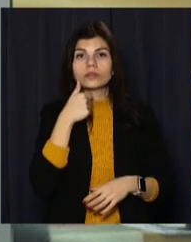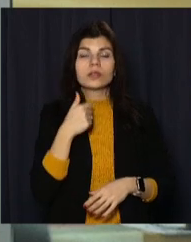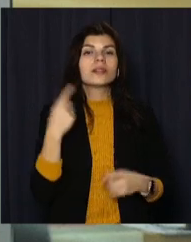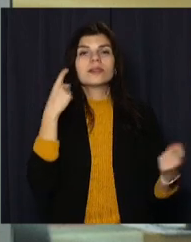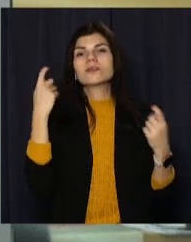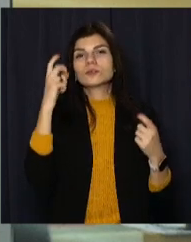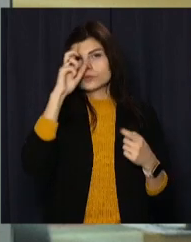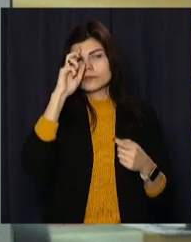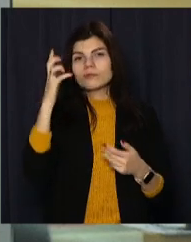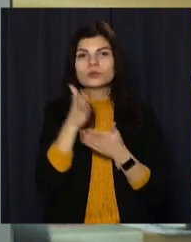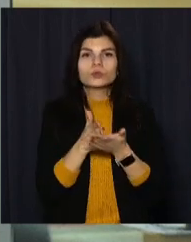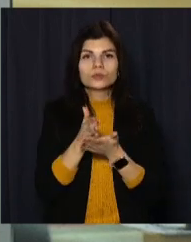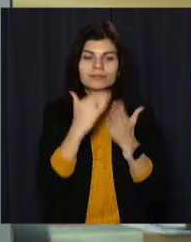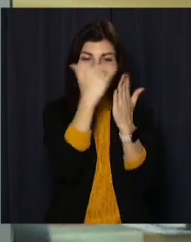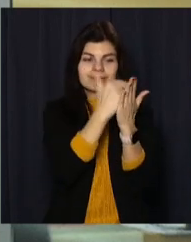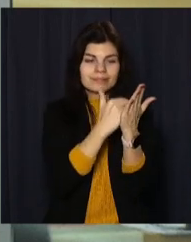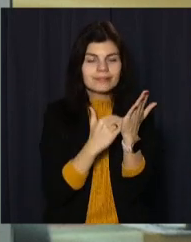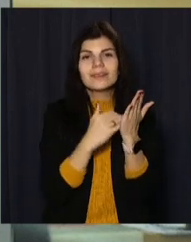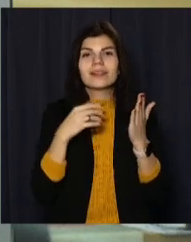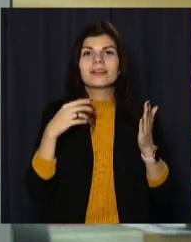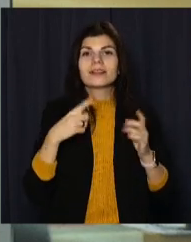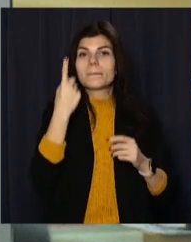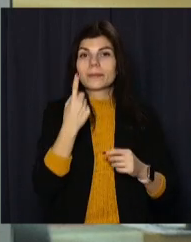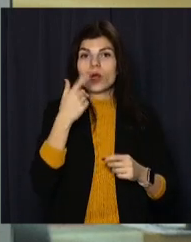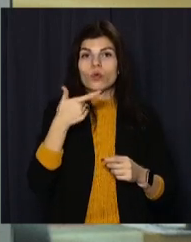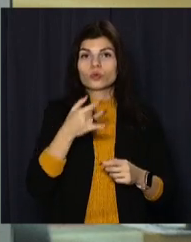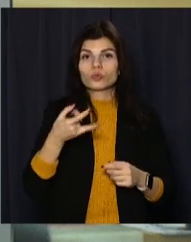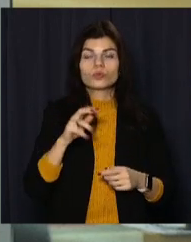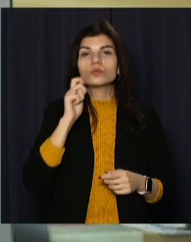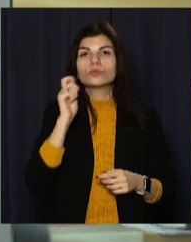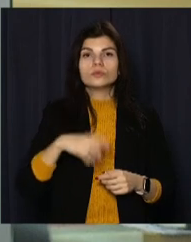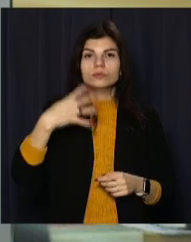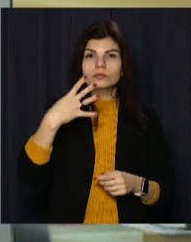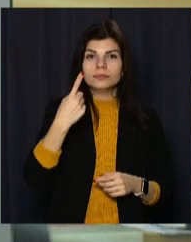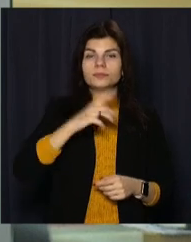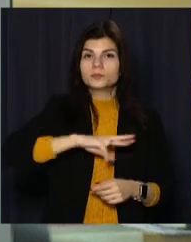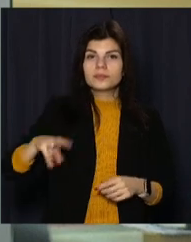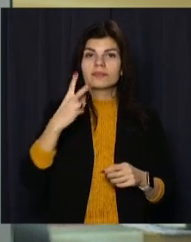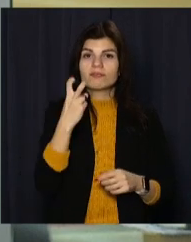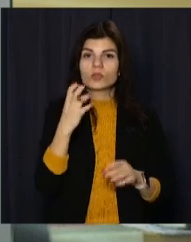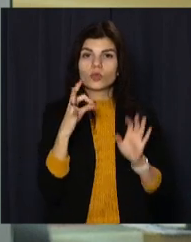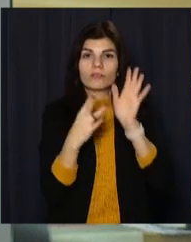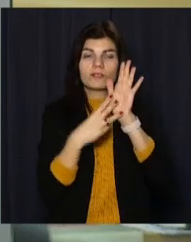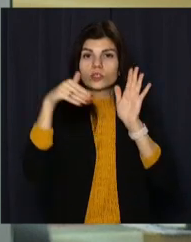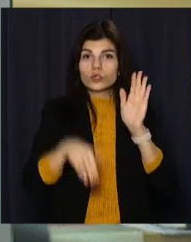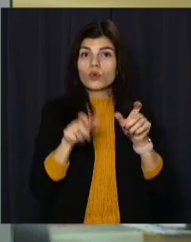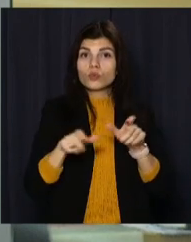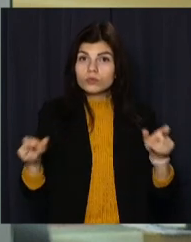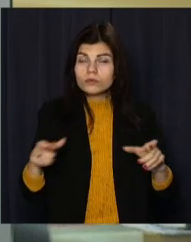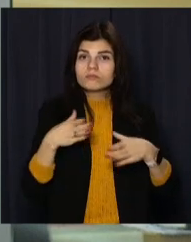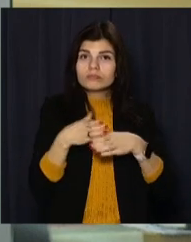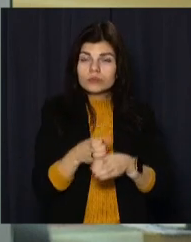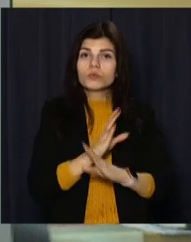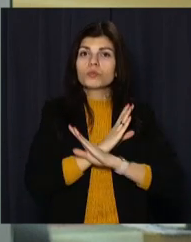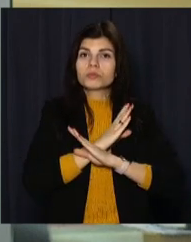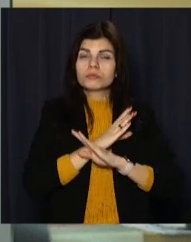За даними Державної служби статистики, станом на 1 грудня в Україні 41 мільйон 208 тисяч людей.